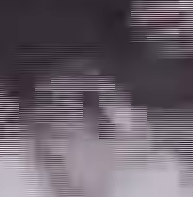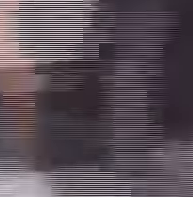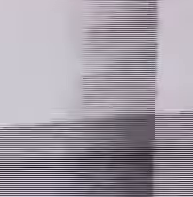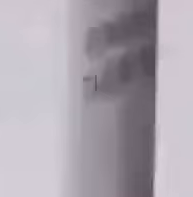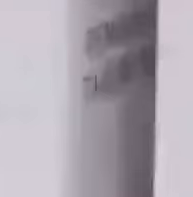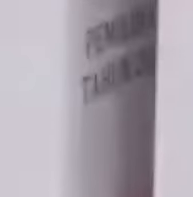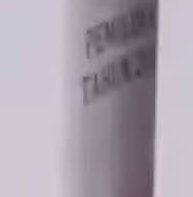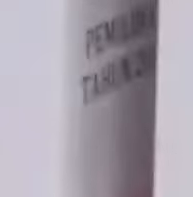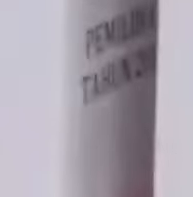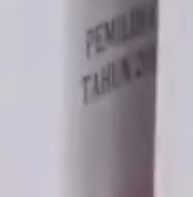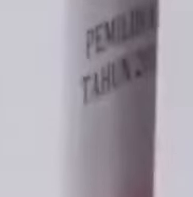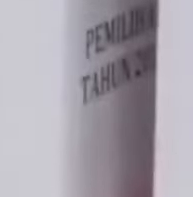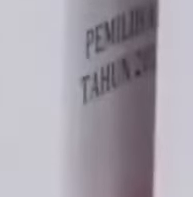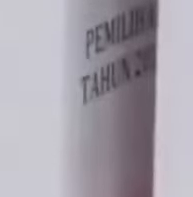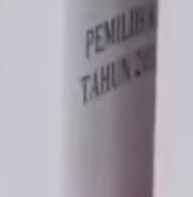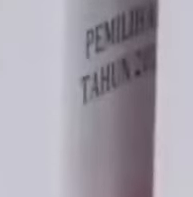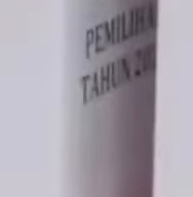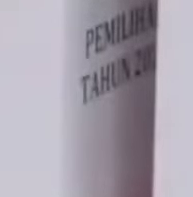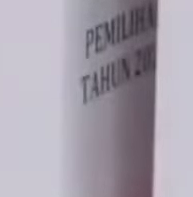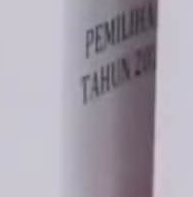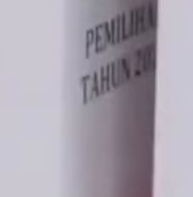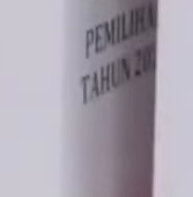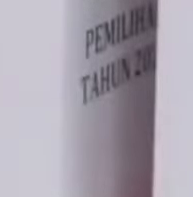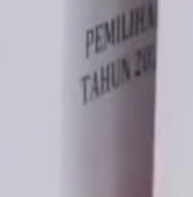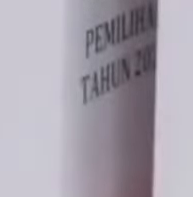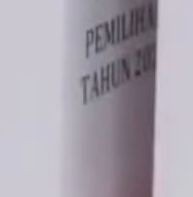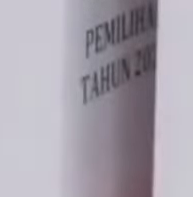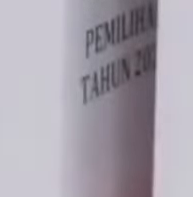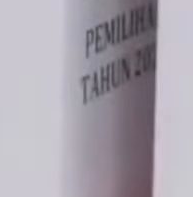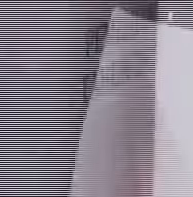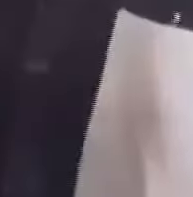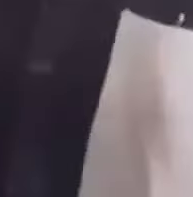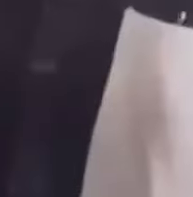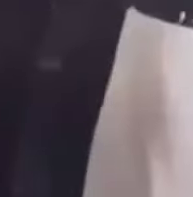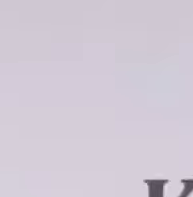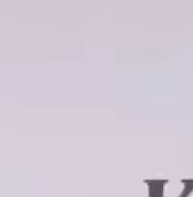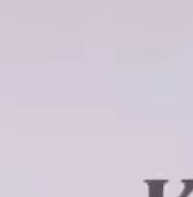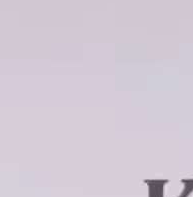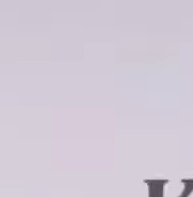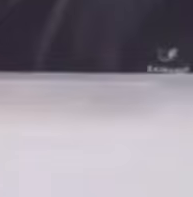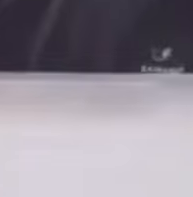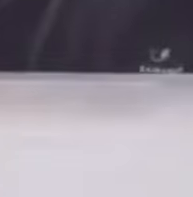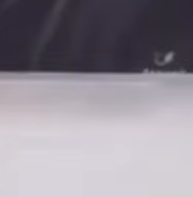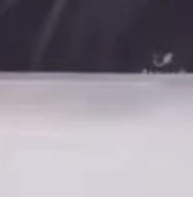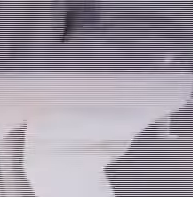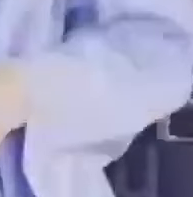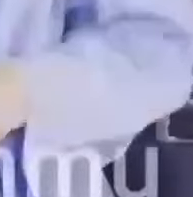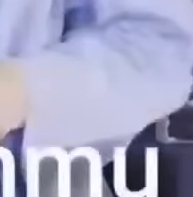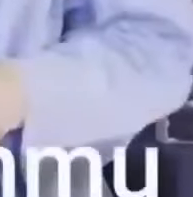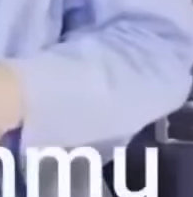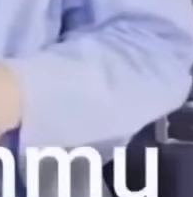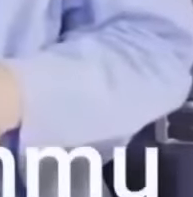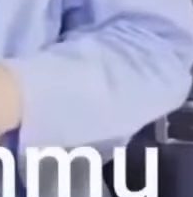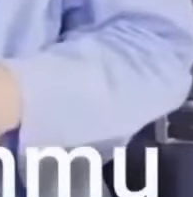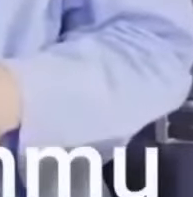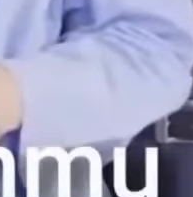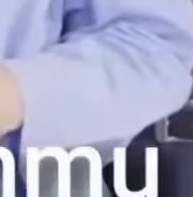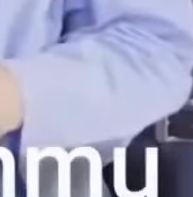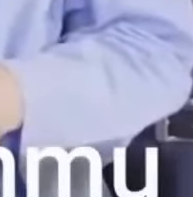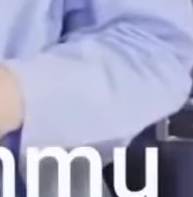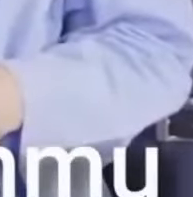hadapi. Kita punya kekuatan. Dengan satu suara, kita bisa menentukan arah masa depan Jawa Barat. Datang ke